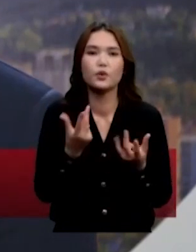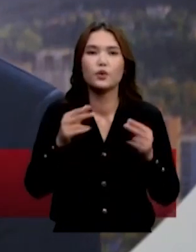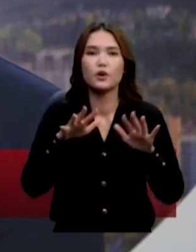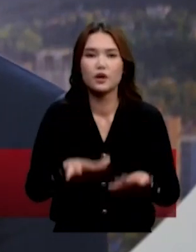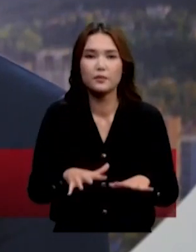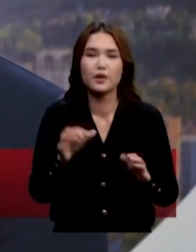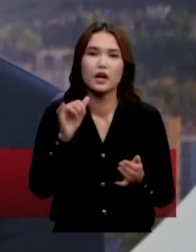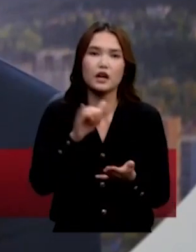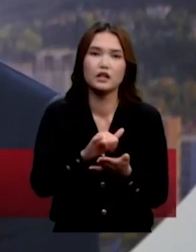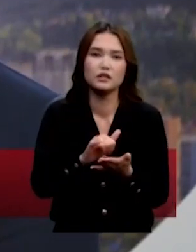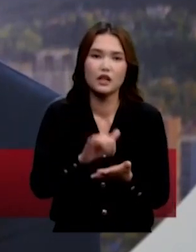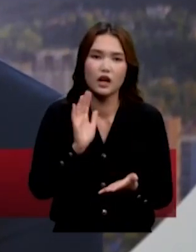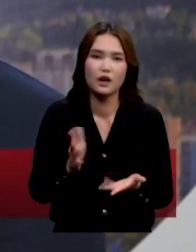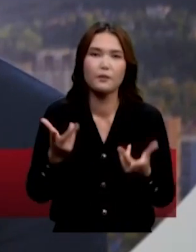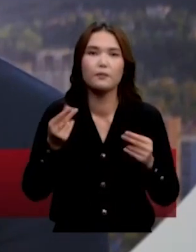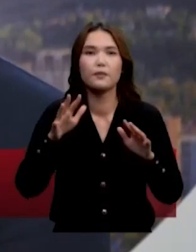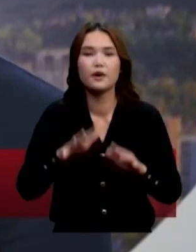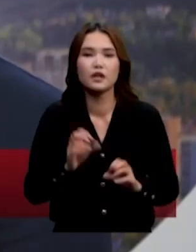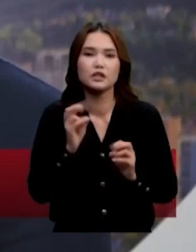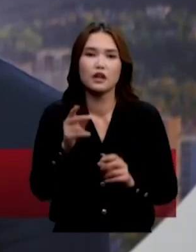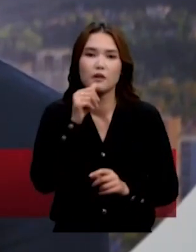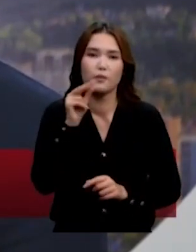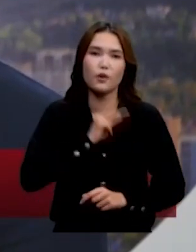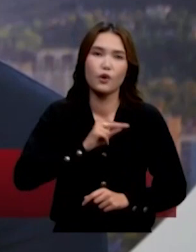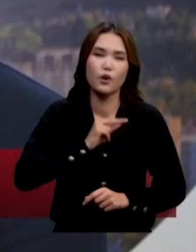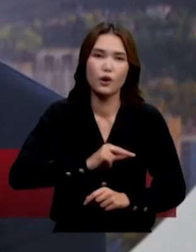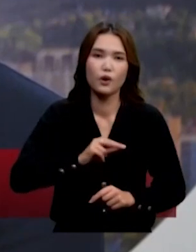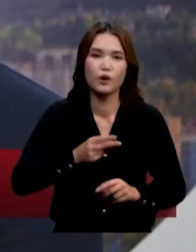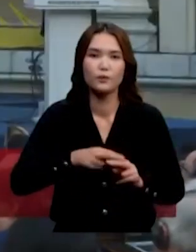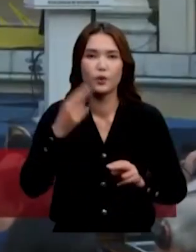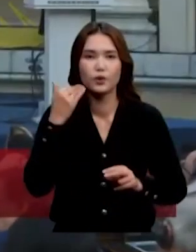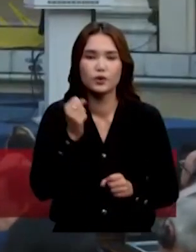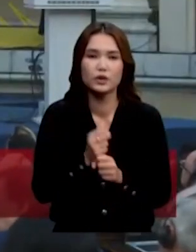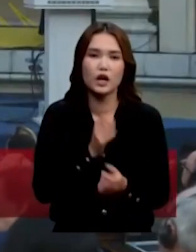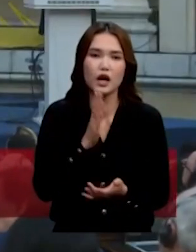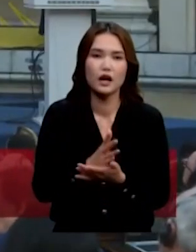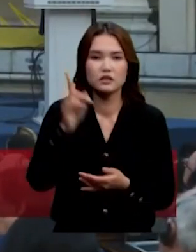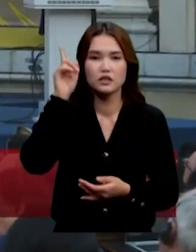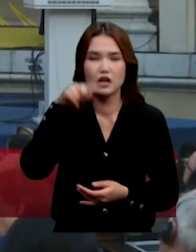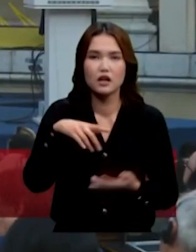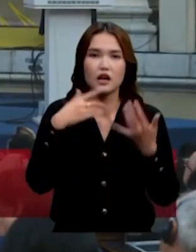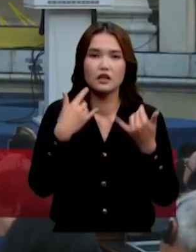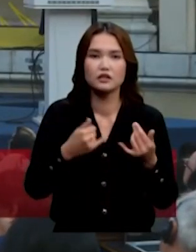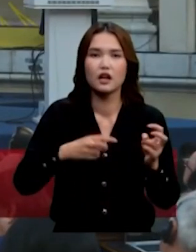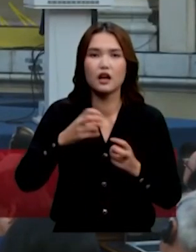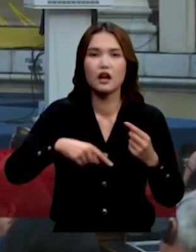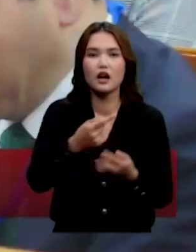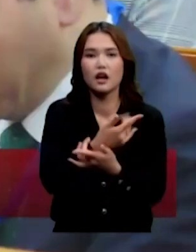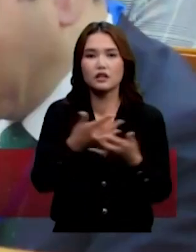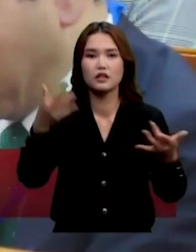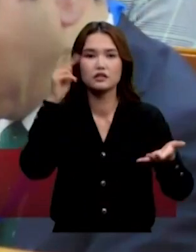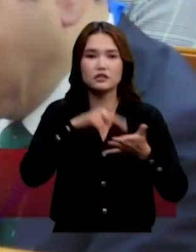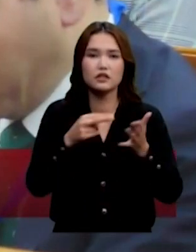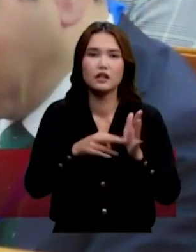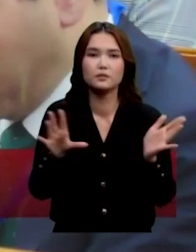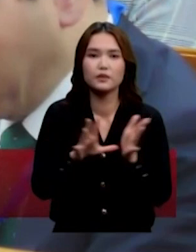stansiya salatımızdı, qay oblıstı, qay jerge joğar kerineu jeller salatımızdı. Айта кету керек, саясаткерлер әртүрлі елдердің